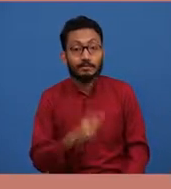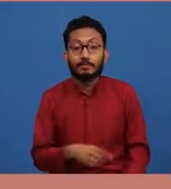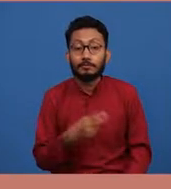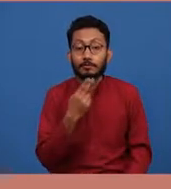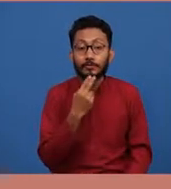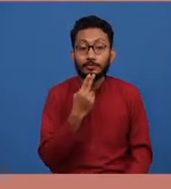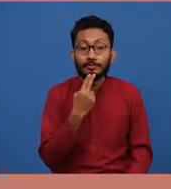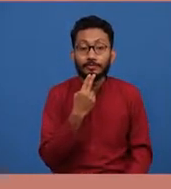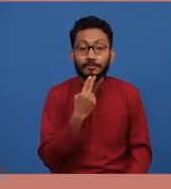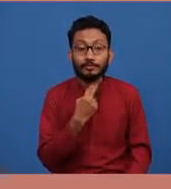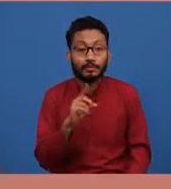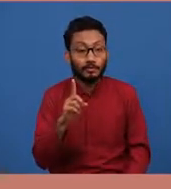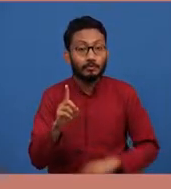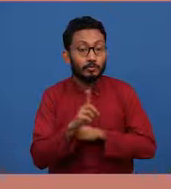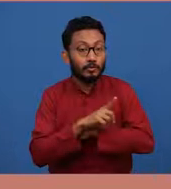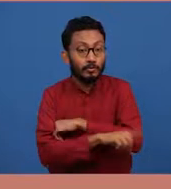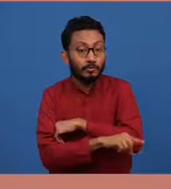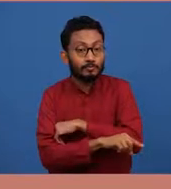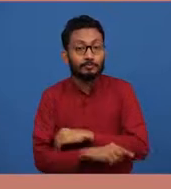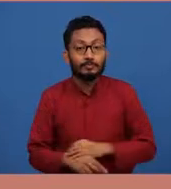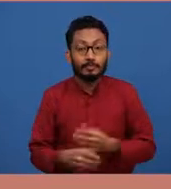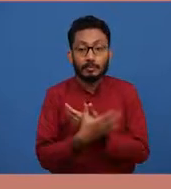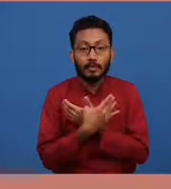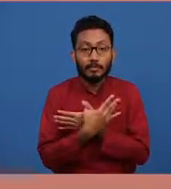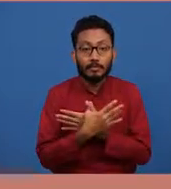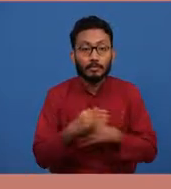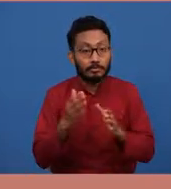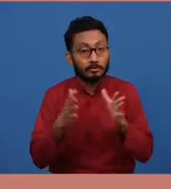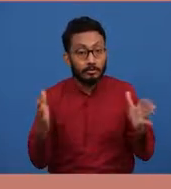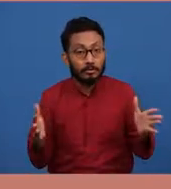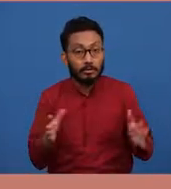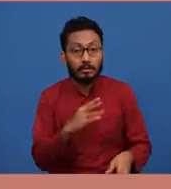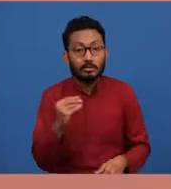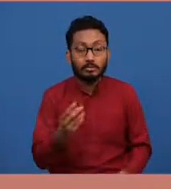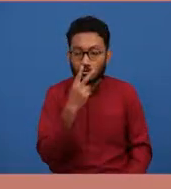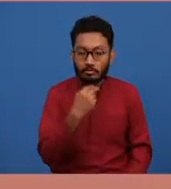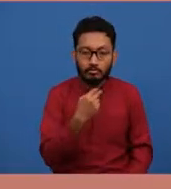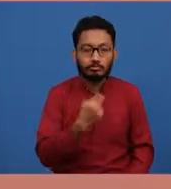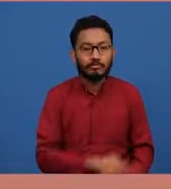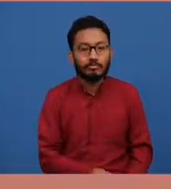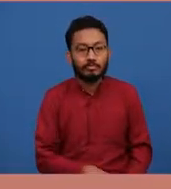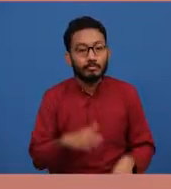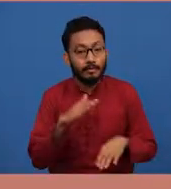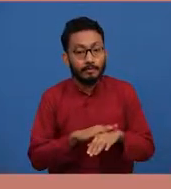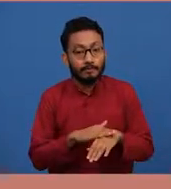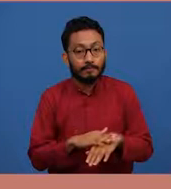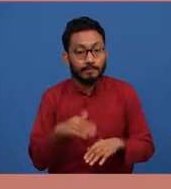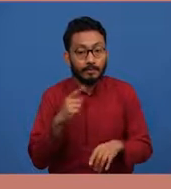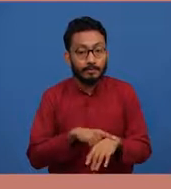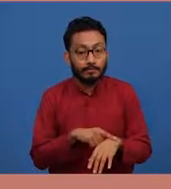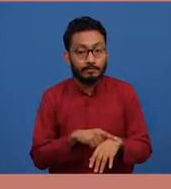Rama-Rama yang besar dan kelihatan sedih hinggap pada sehelai